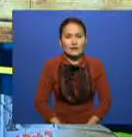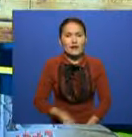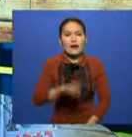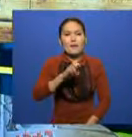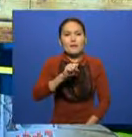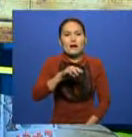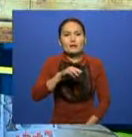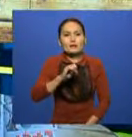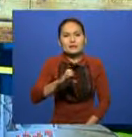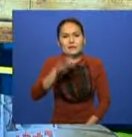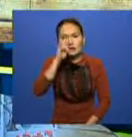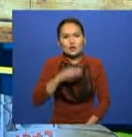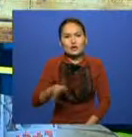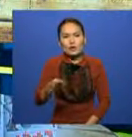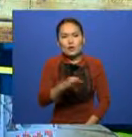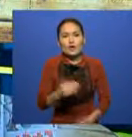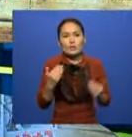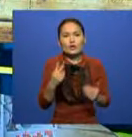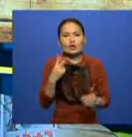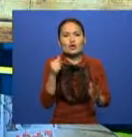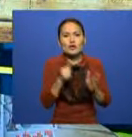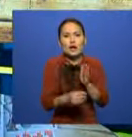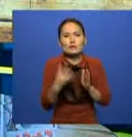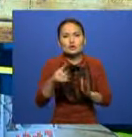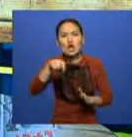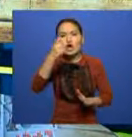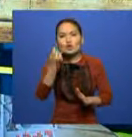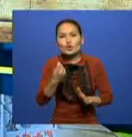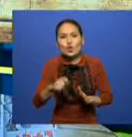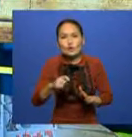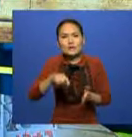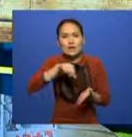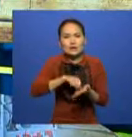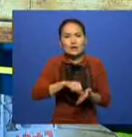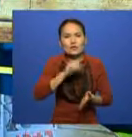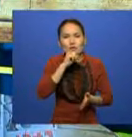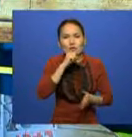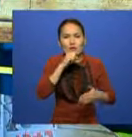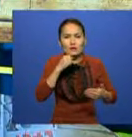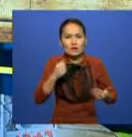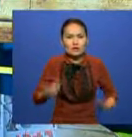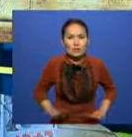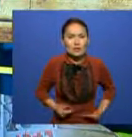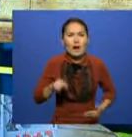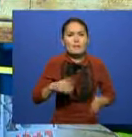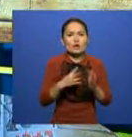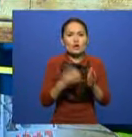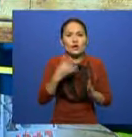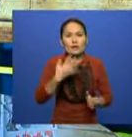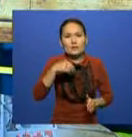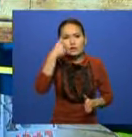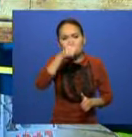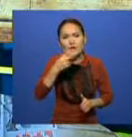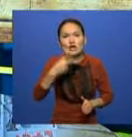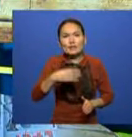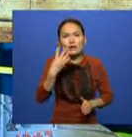Батыс Қазақстан облысында бүгінде 264 соғыс ардагері қалды. Солардың бірі 1945 жылдың 24 маусымында Мәскеуде